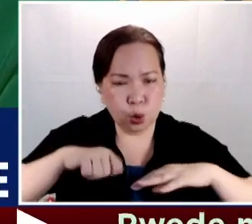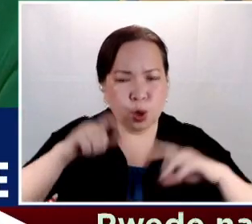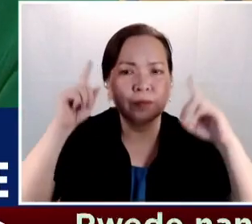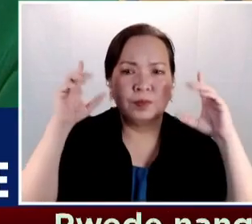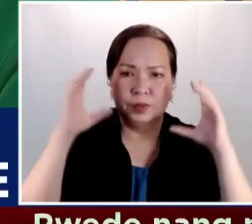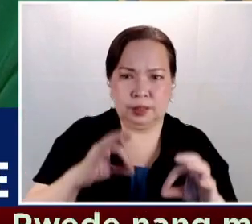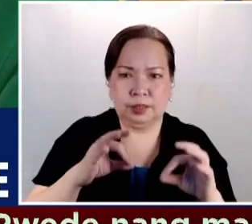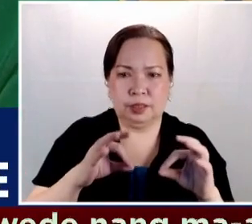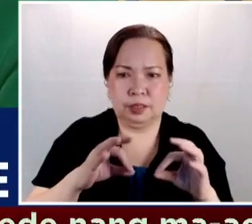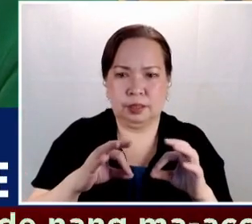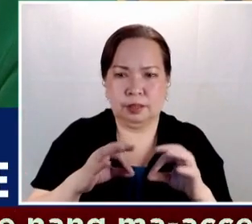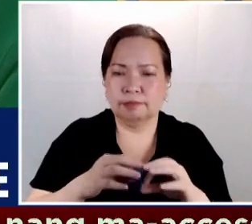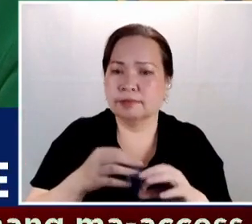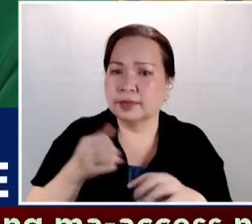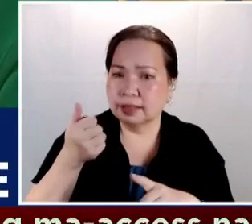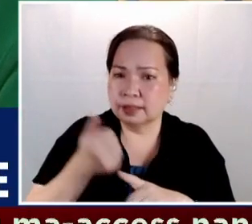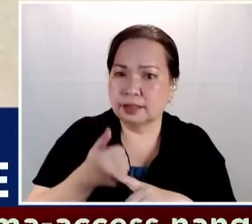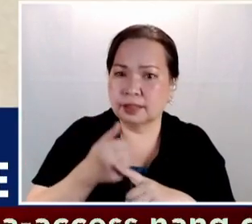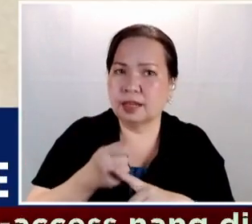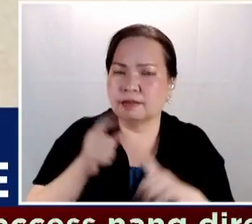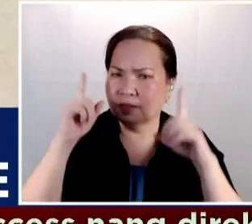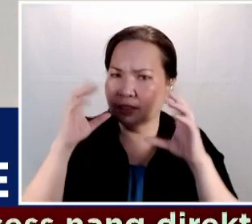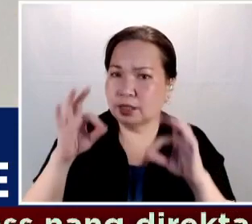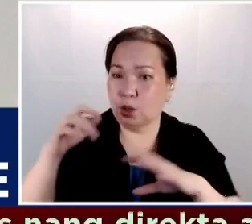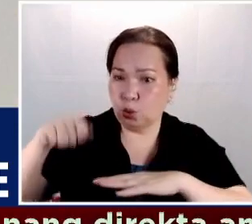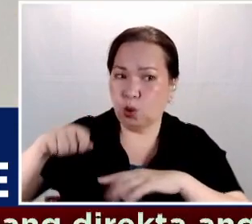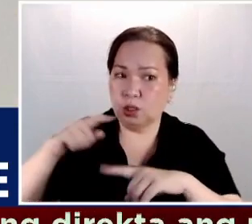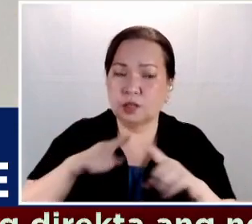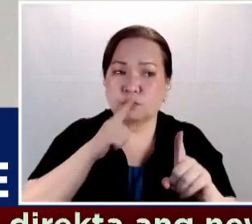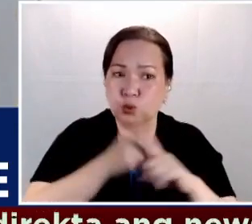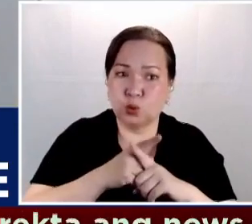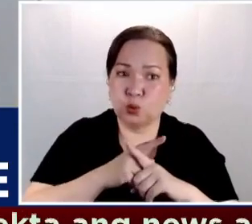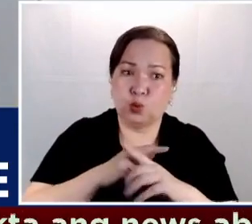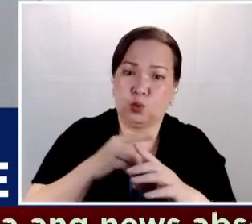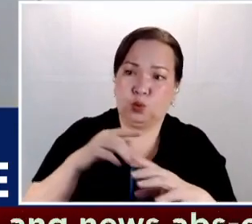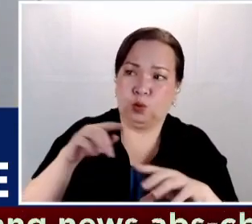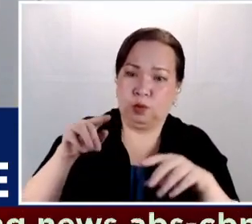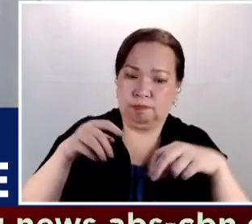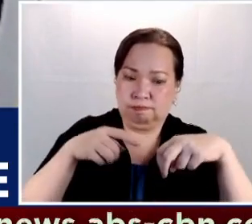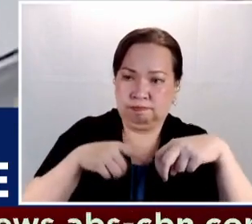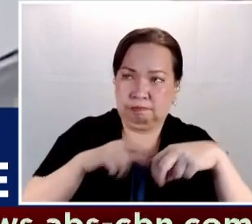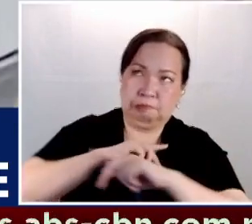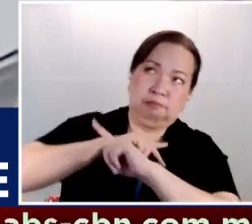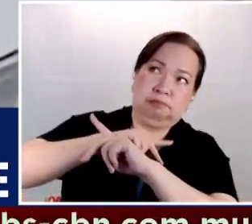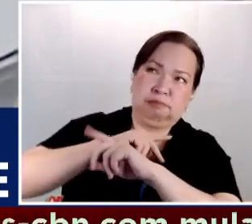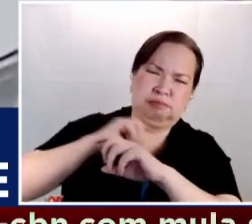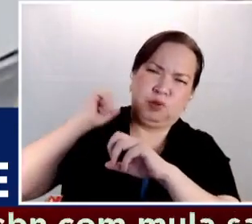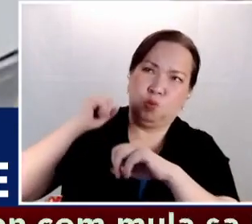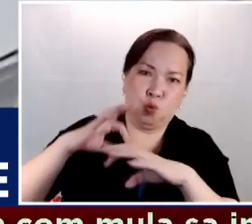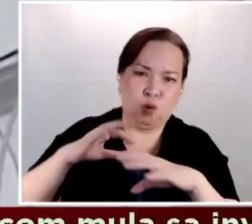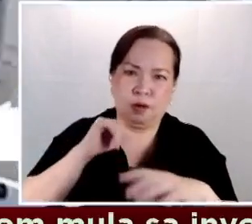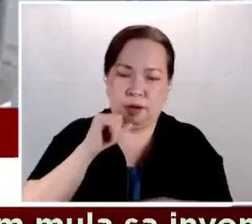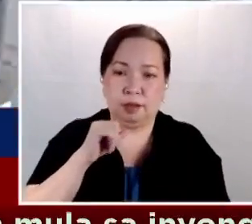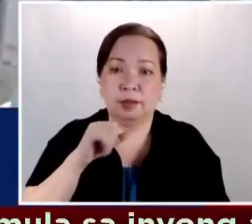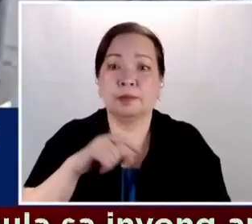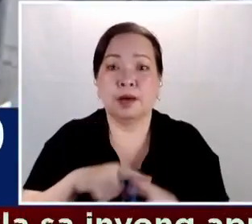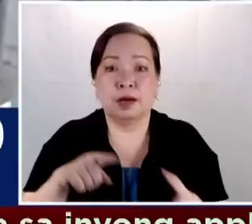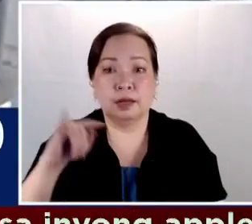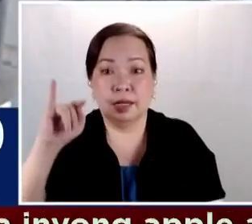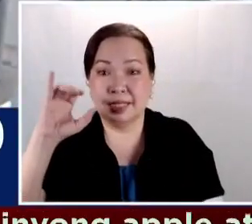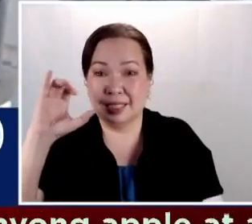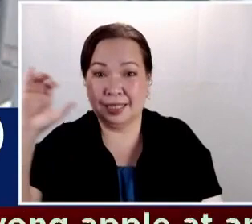sa kanila manggaling kung nanlaban nga or not. Pero nakita ni ICC Prosecutor Karim Khan na maliban sa kaso ni